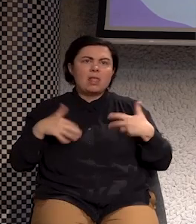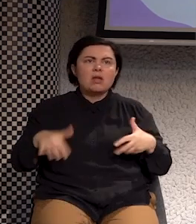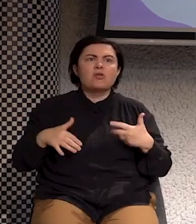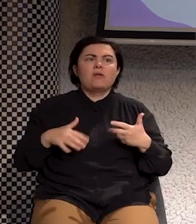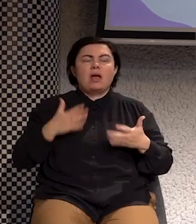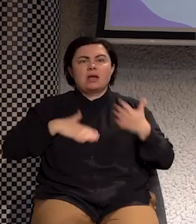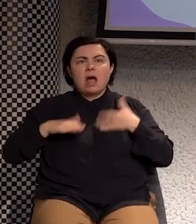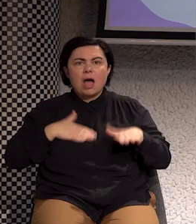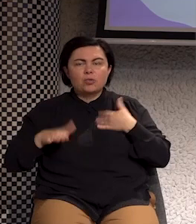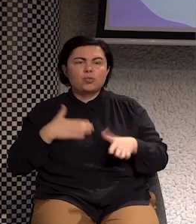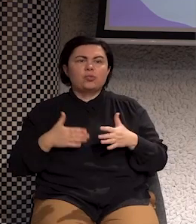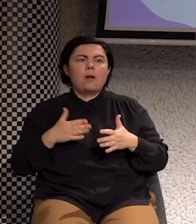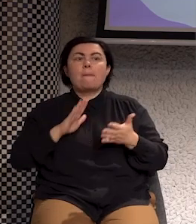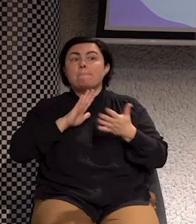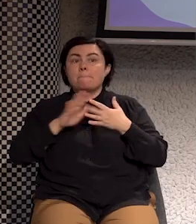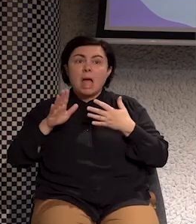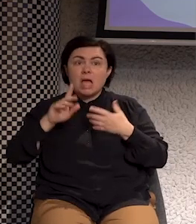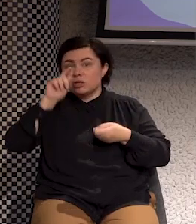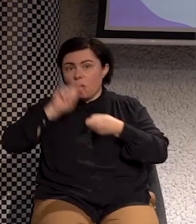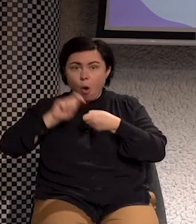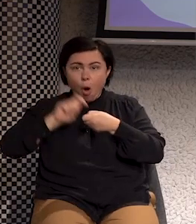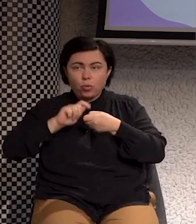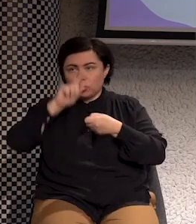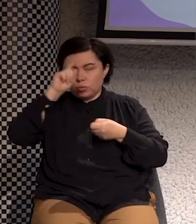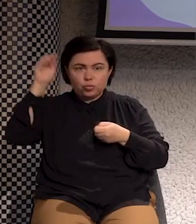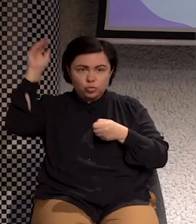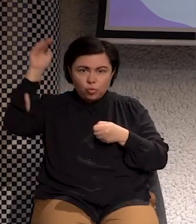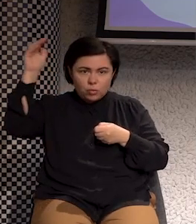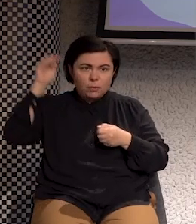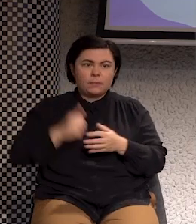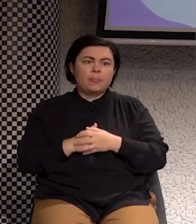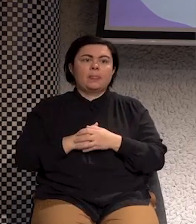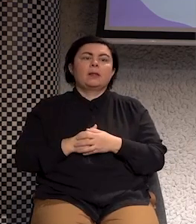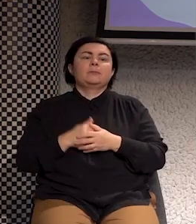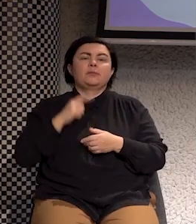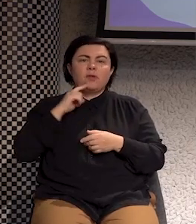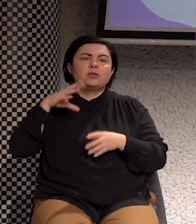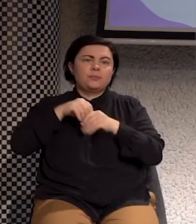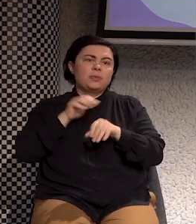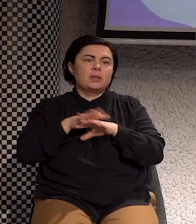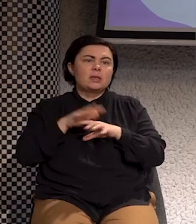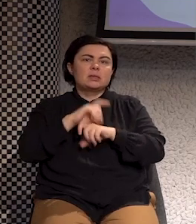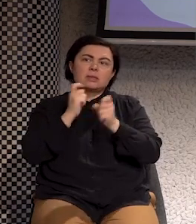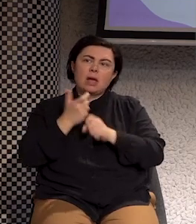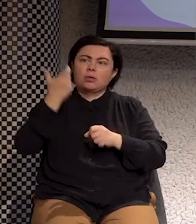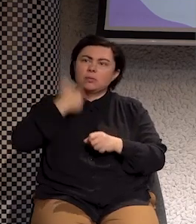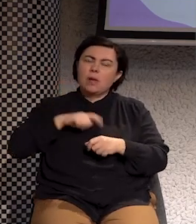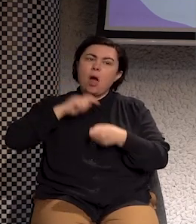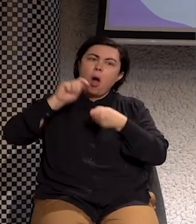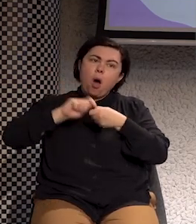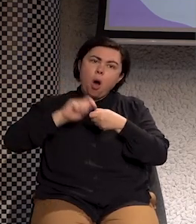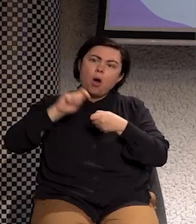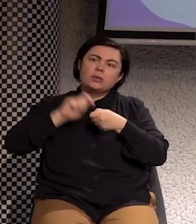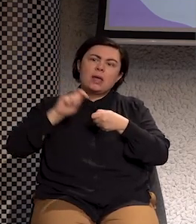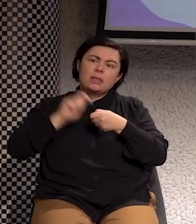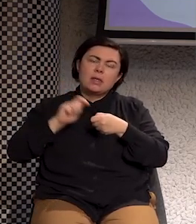ich radują i cieszą, bez oceny dorosłych. W sensie jesteśmy w takim systemie, w którym nieustannie jesteśmy oceniani i